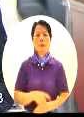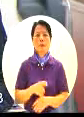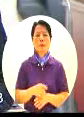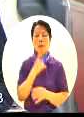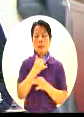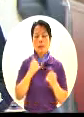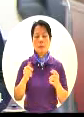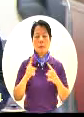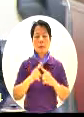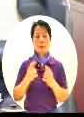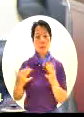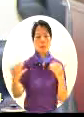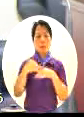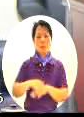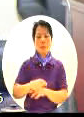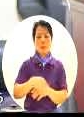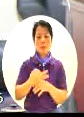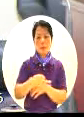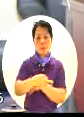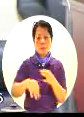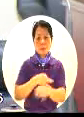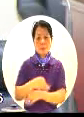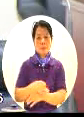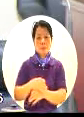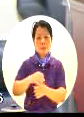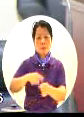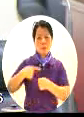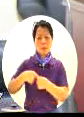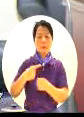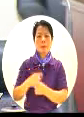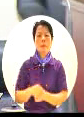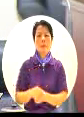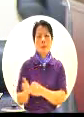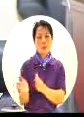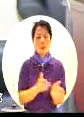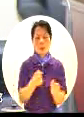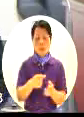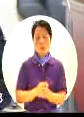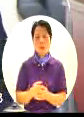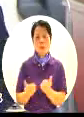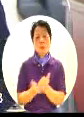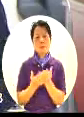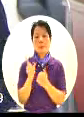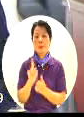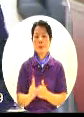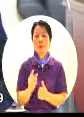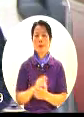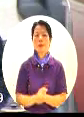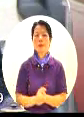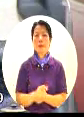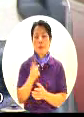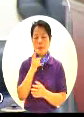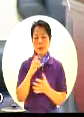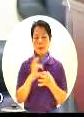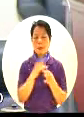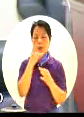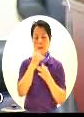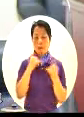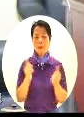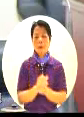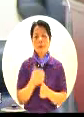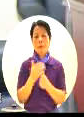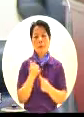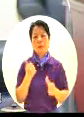潮跟钱潮以外哈，我个人最大的收获是啥？因为查甫孙